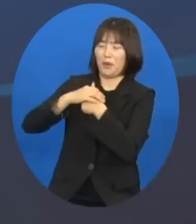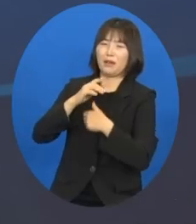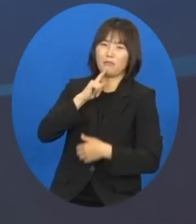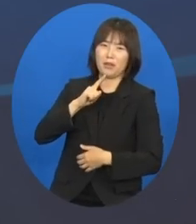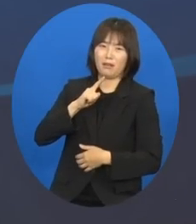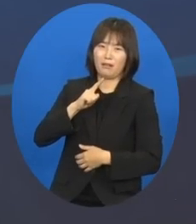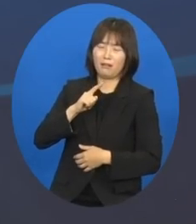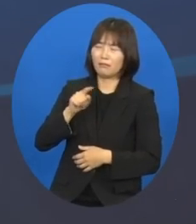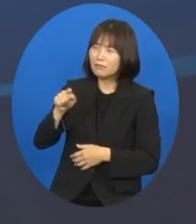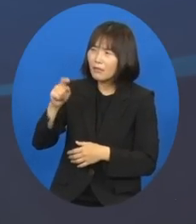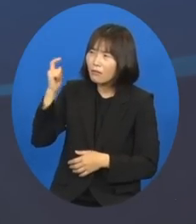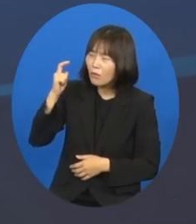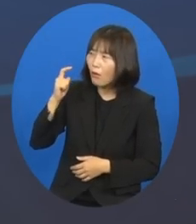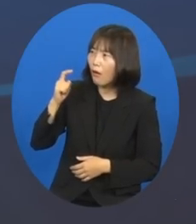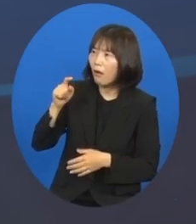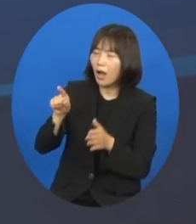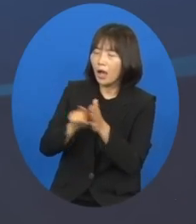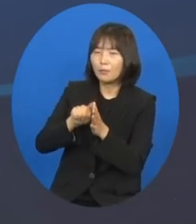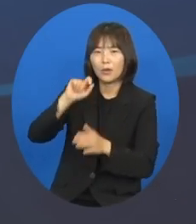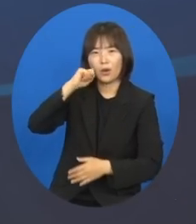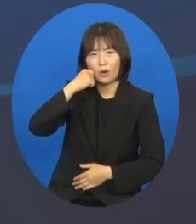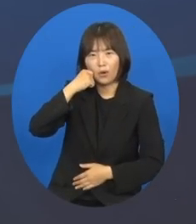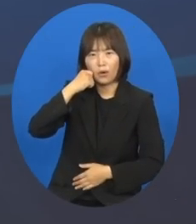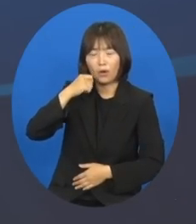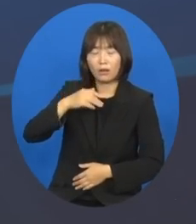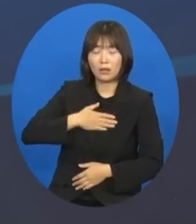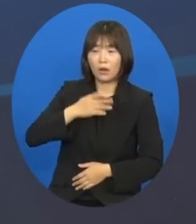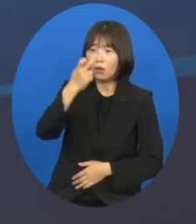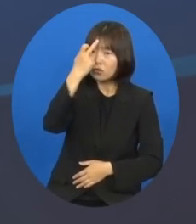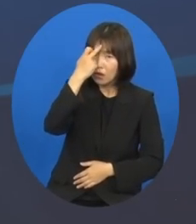듣고 믿을 수가 없었어요 제가 최씨인데